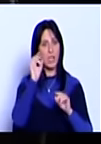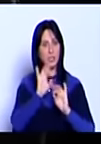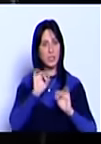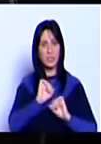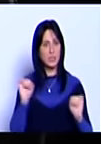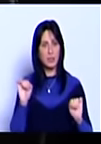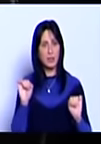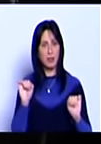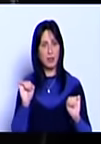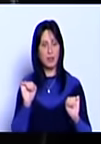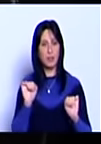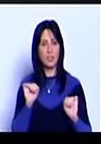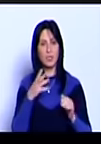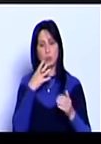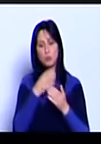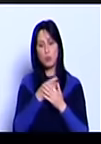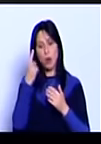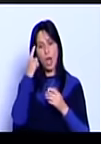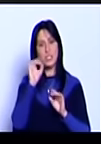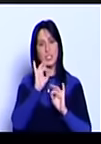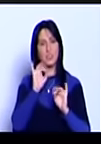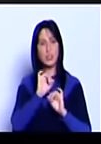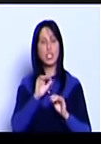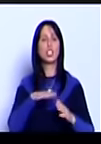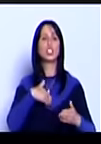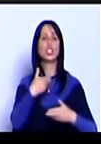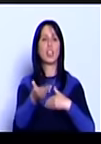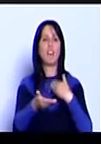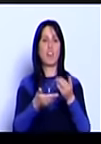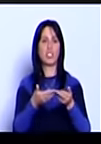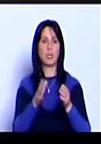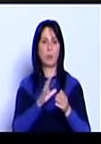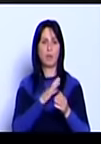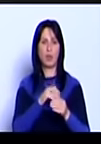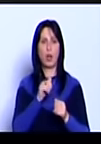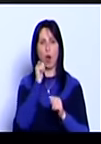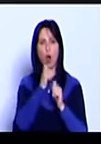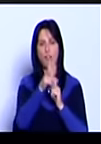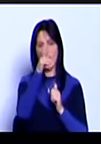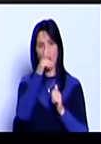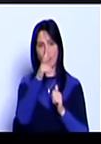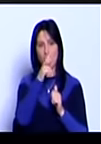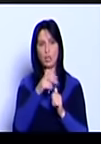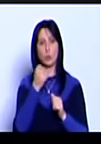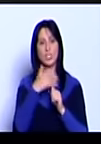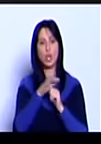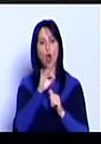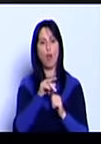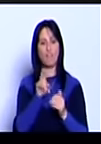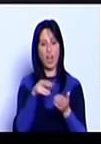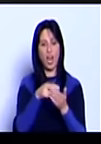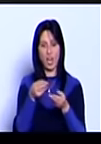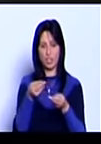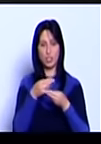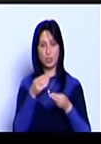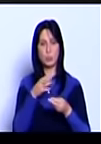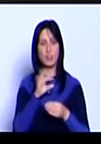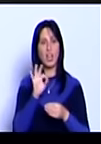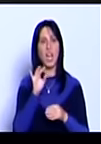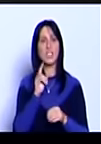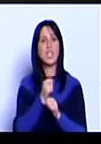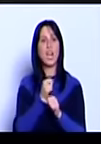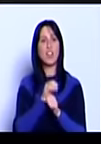ხდებოდა, განსხვავებული აზრებიც იყო, შეთავაზებებიც იყო და ყოველ კვარტალურად ჩვენ ცენტრალურ ოფისში ვღებულობდით ანგარიშ იმის შესახებ,